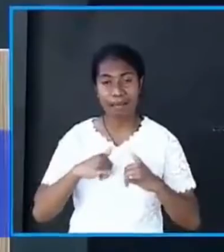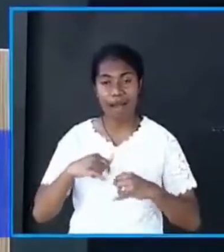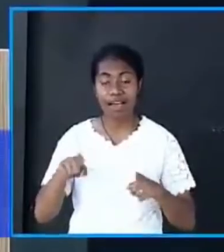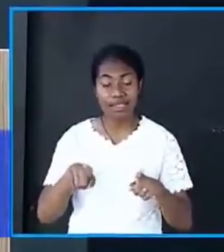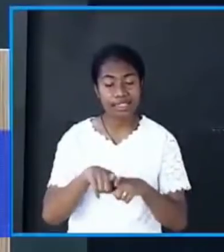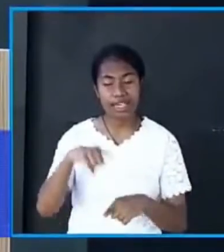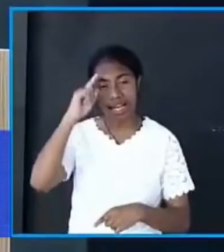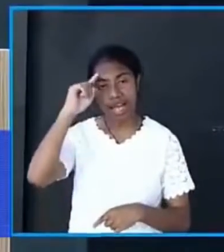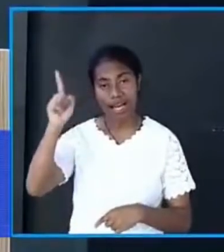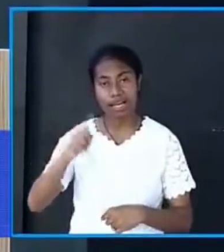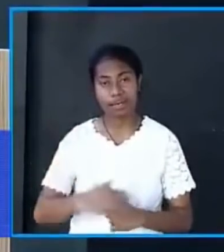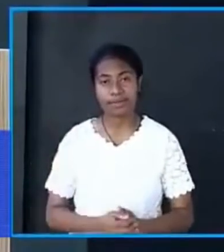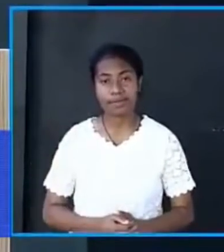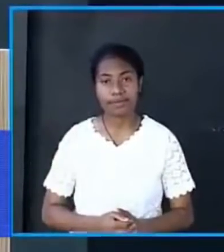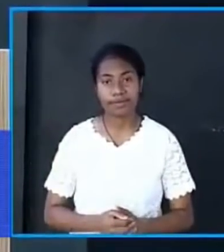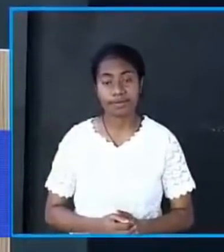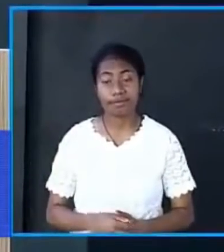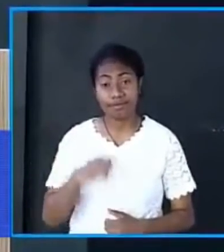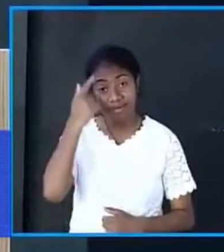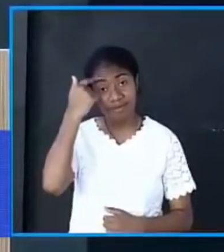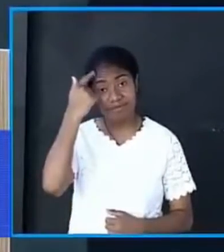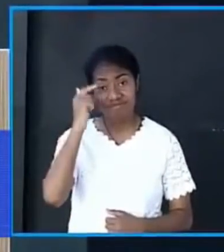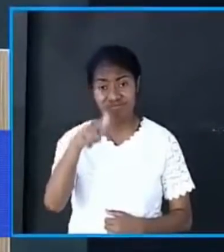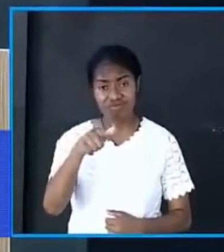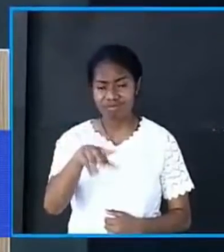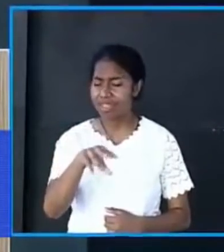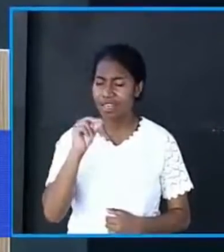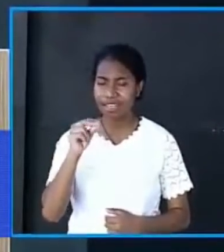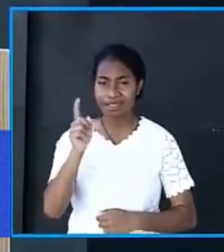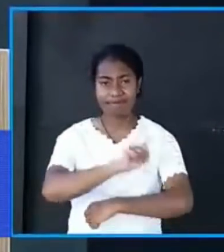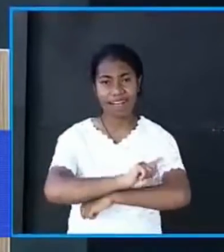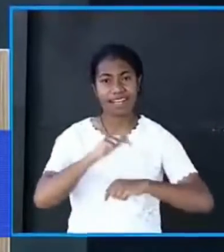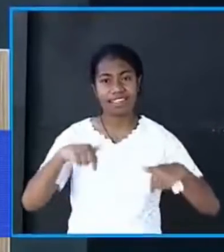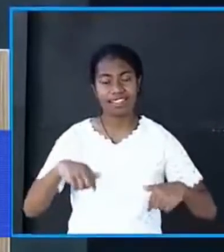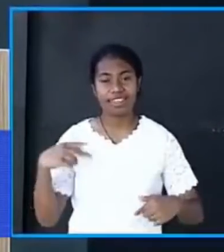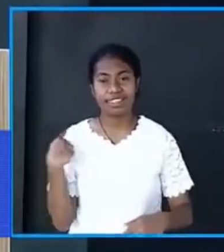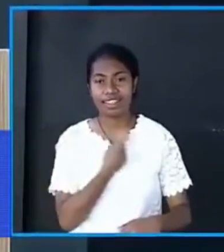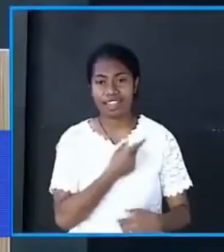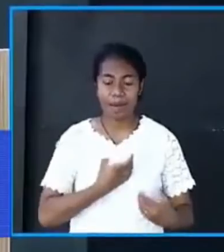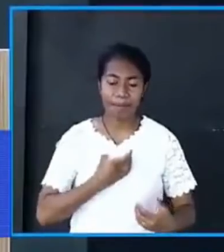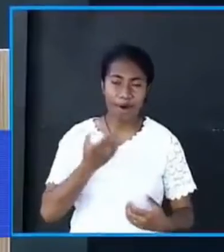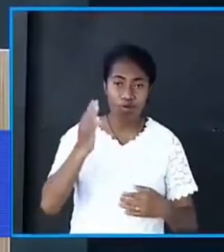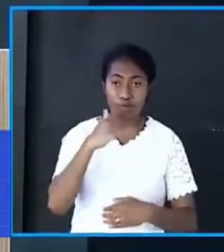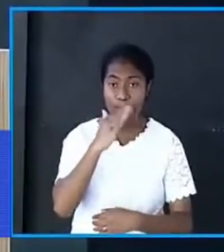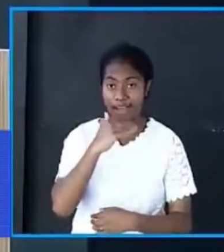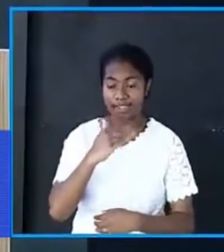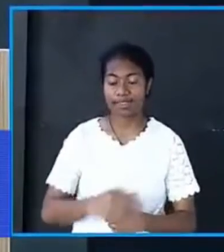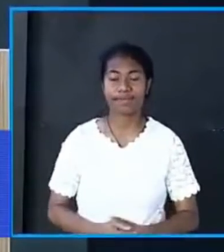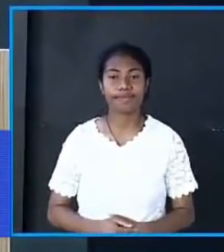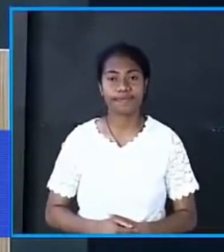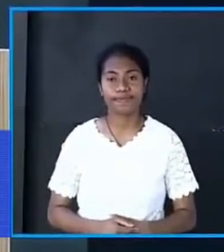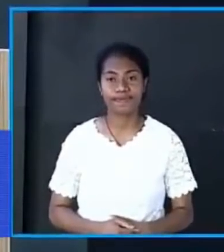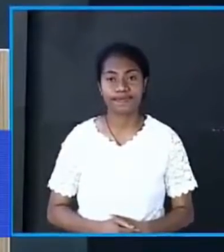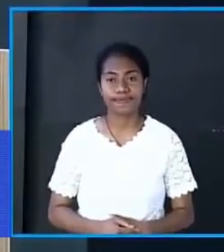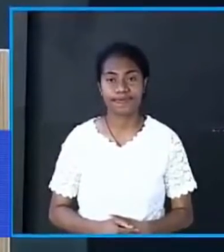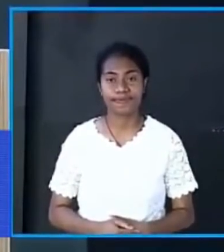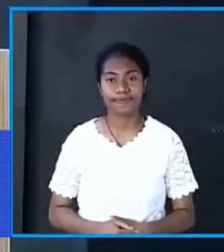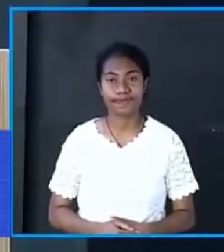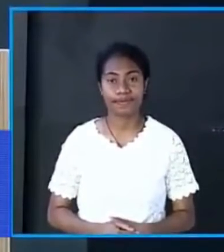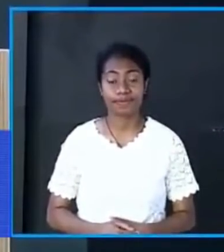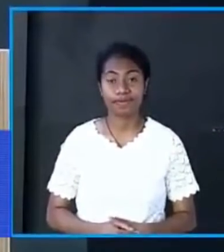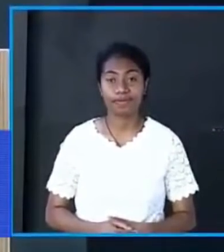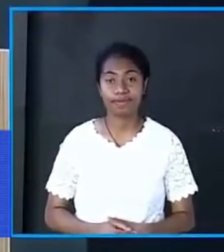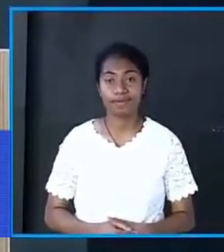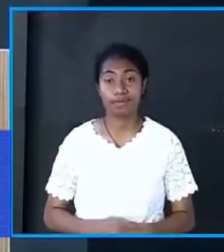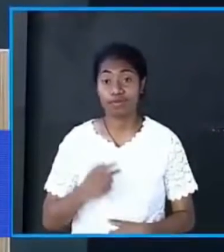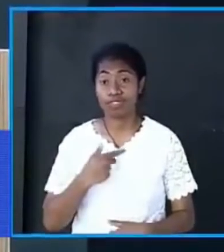rupanya karena itu menarik Hari ini kita mau bahas ya saya mau